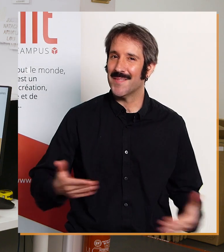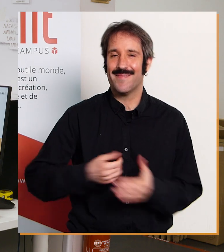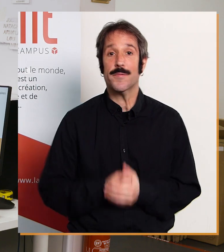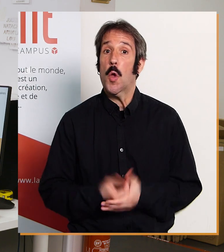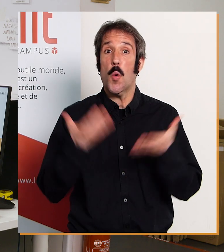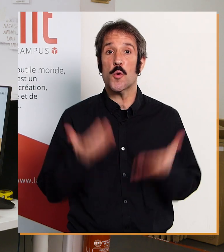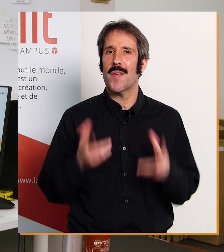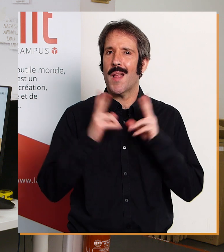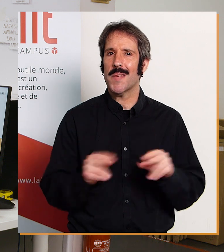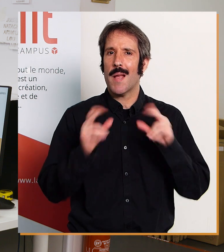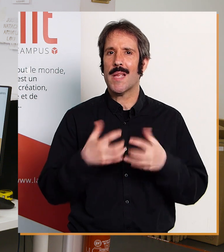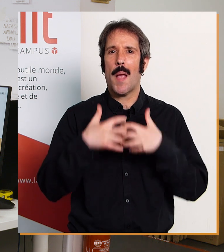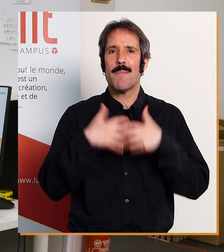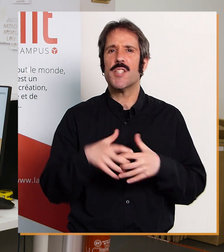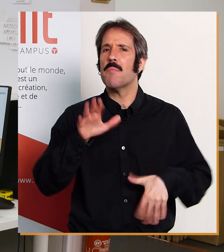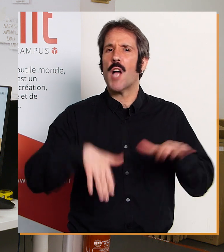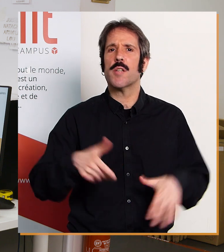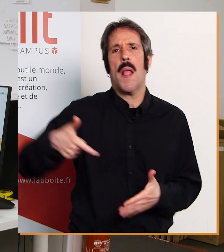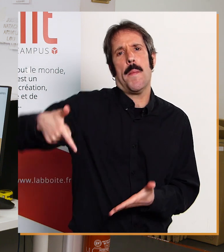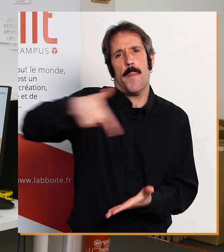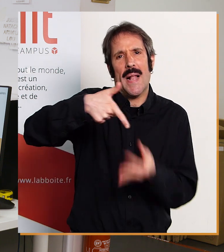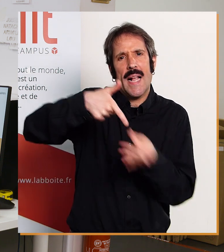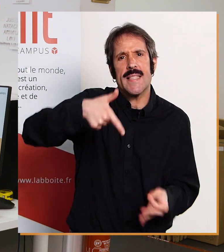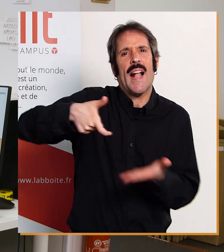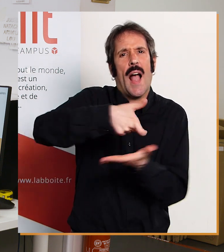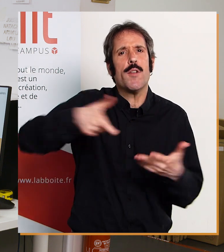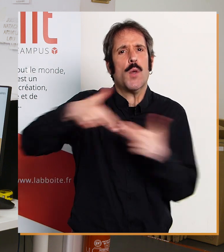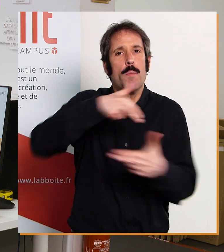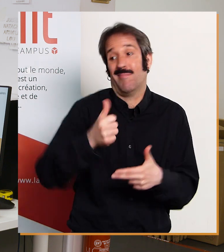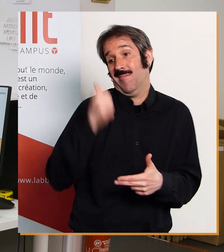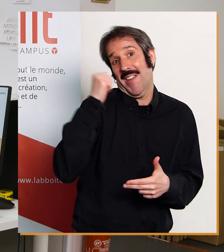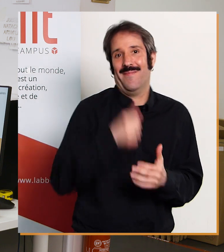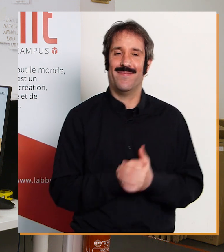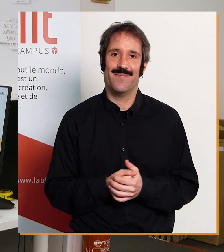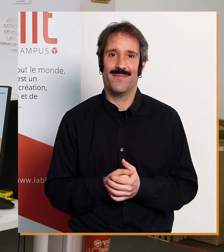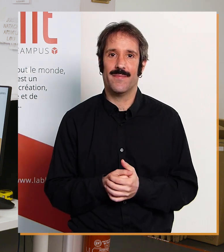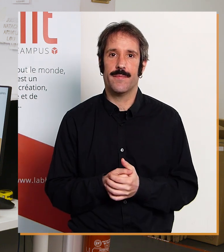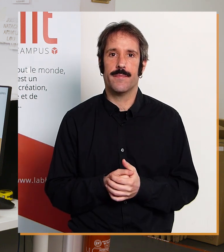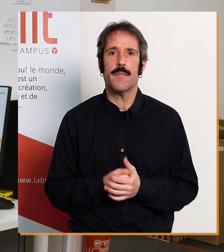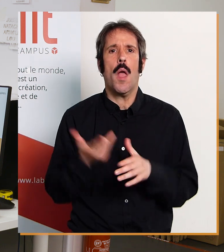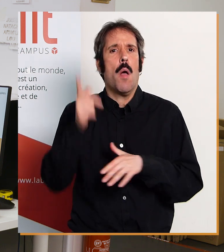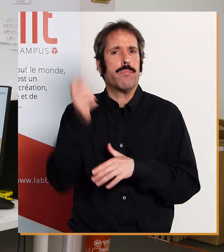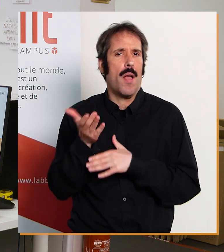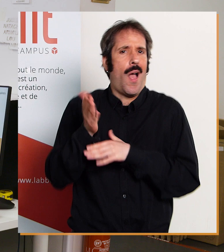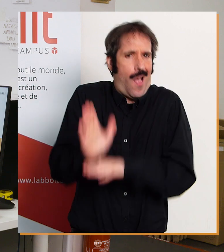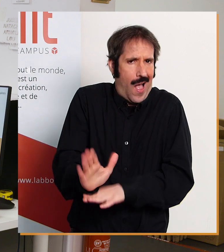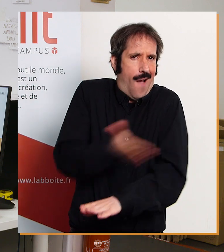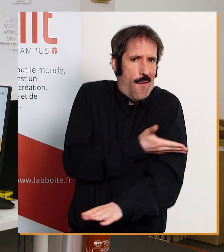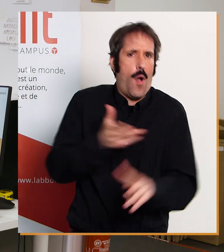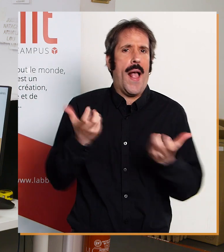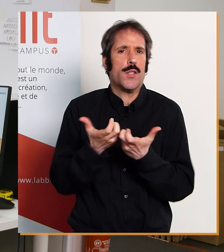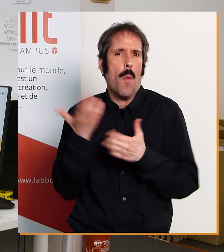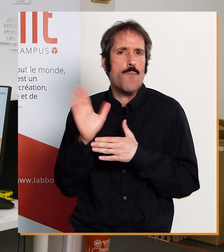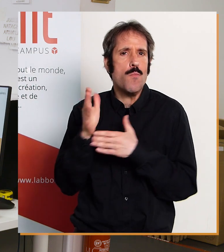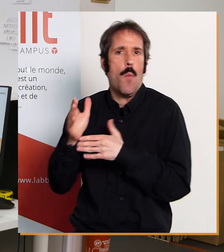Bonjour à vous. Aujourd'hui, je vais vous présenter le fonctionnement de la graveuse découpeuse laser qui se situe juste derrière moi. Avant de commencer, je vais vous montrer